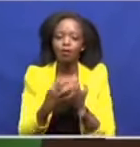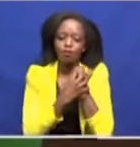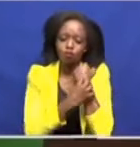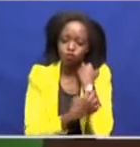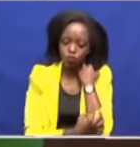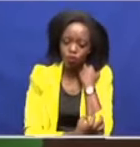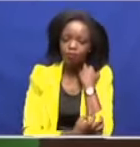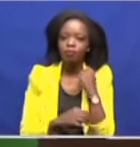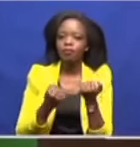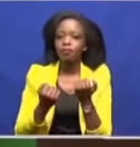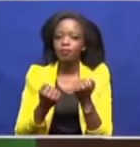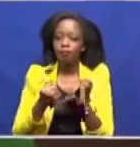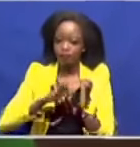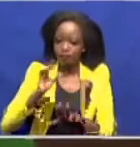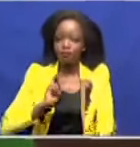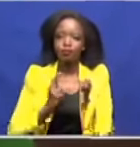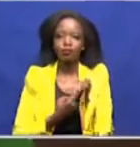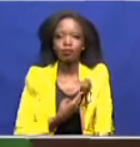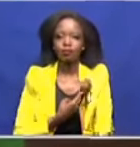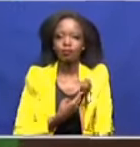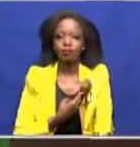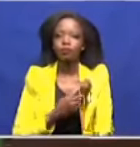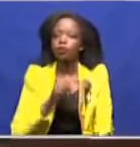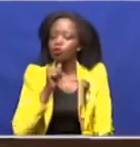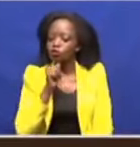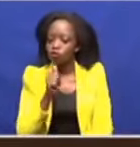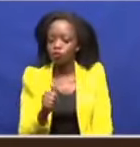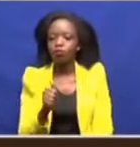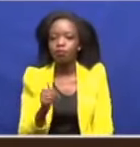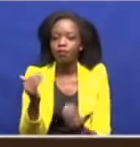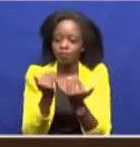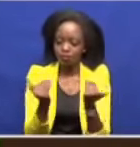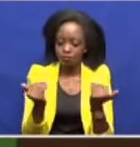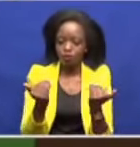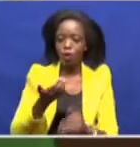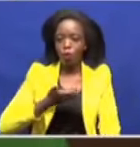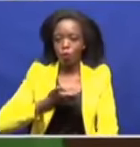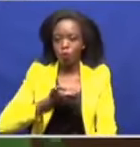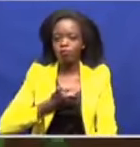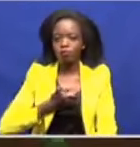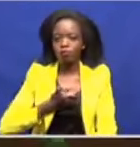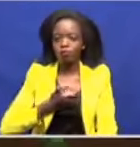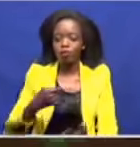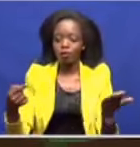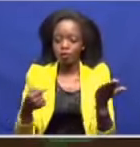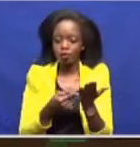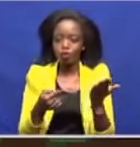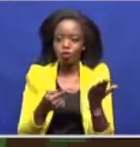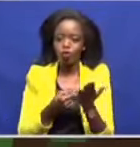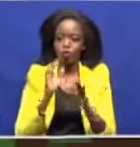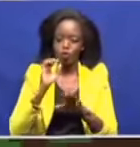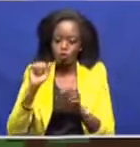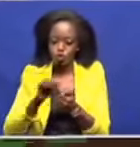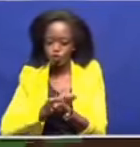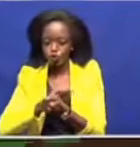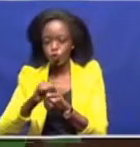umaskini umetusonga mno, si ya kwamba watoto wetu ni teknoloji